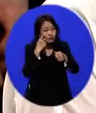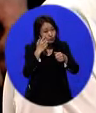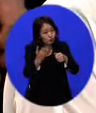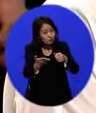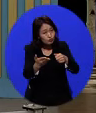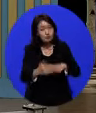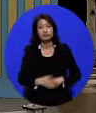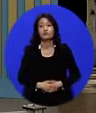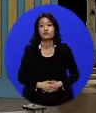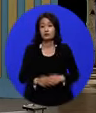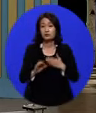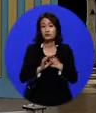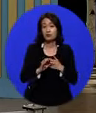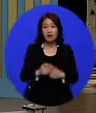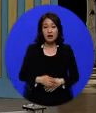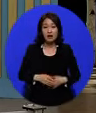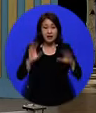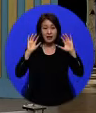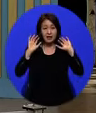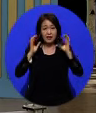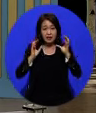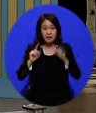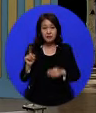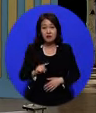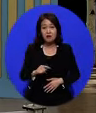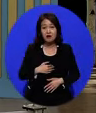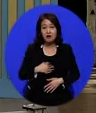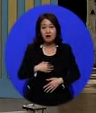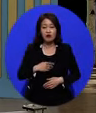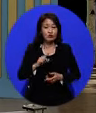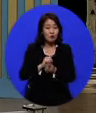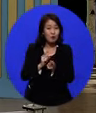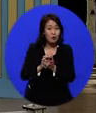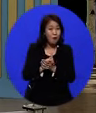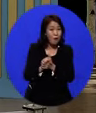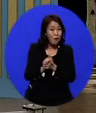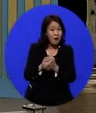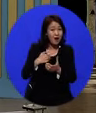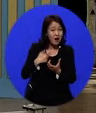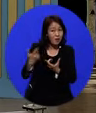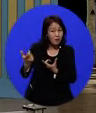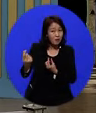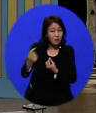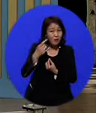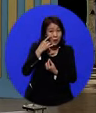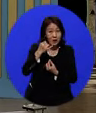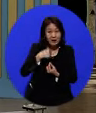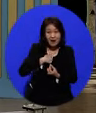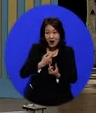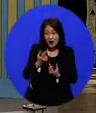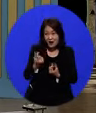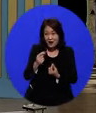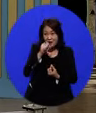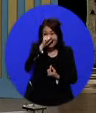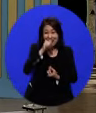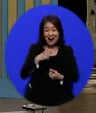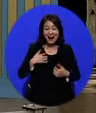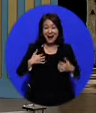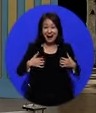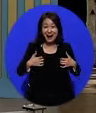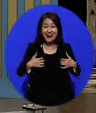거예요. 그러면 아이는 굉장히 동지애를 느껴요. 내가 좋아하는 거 우리 엄마가 이걸 좋아하시다니.